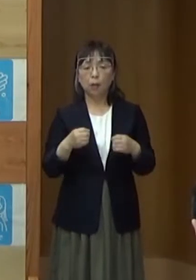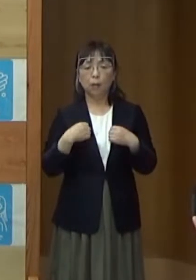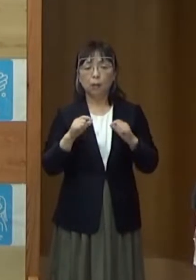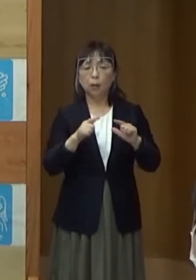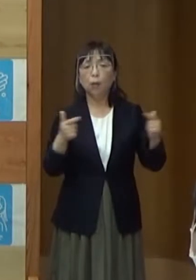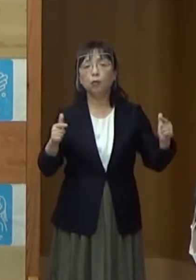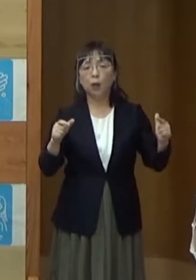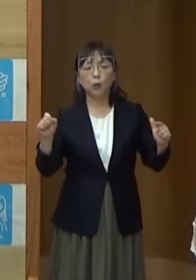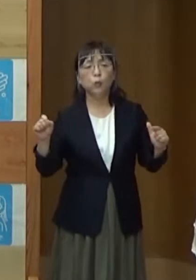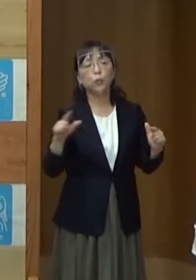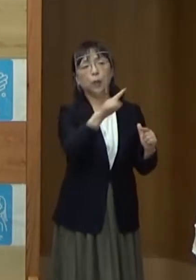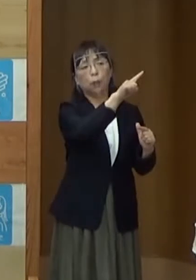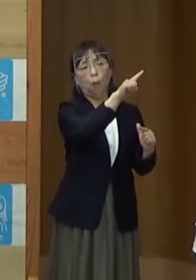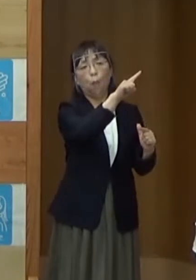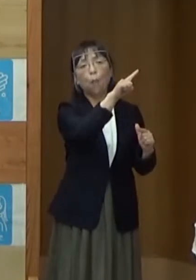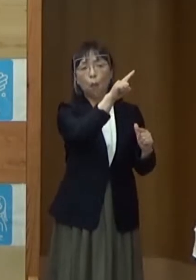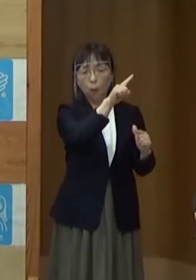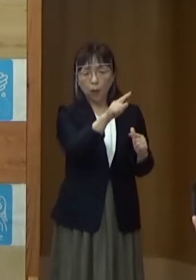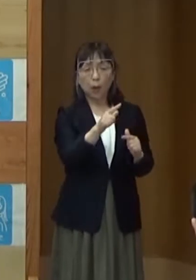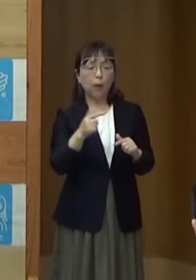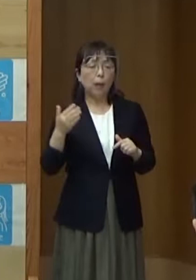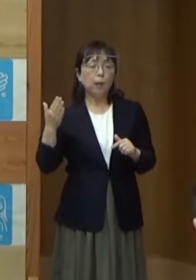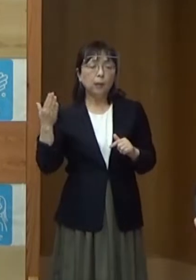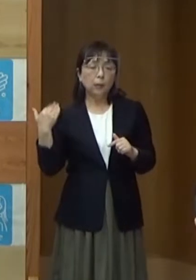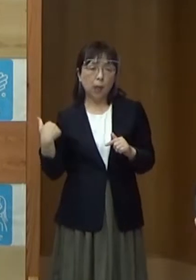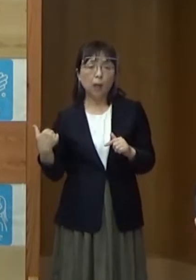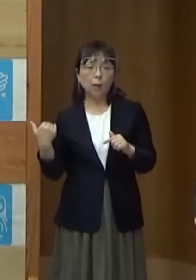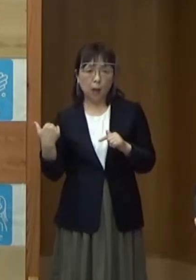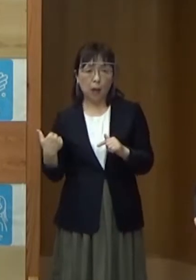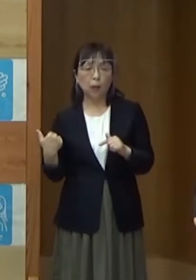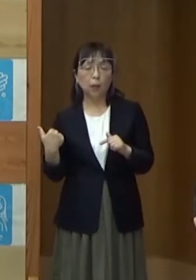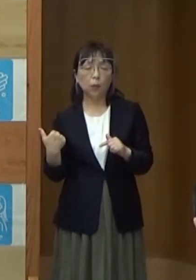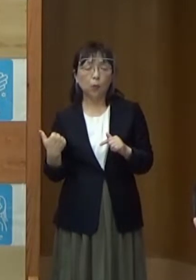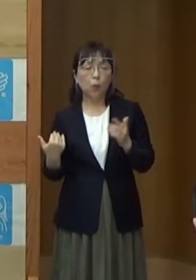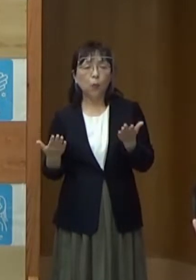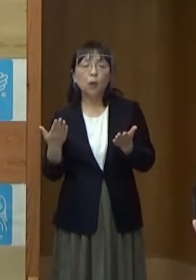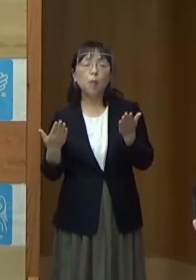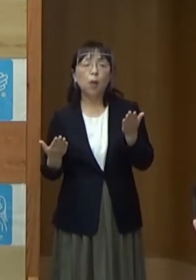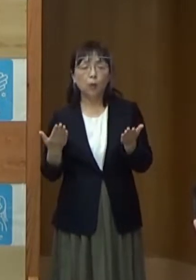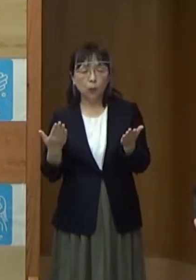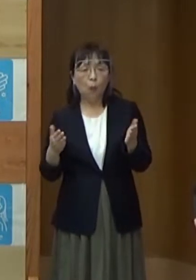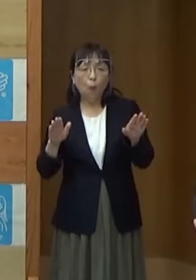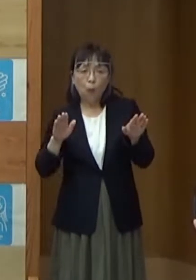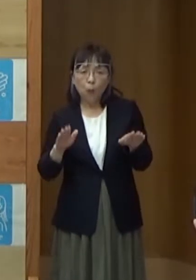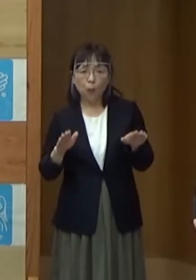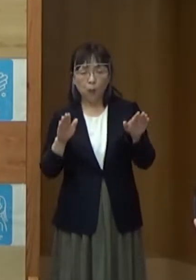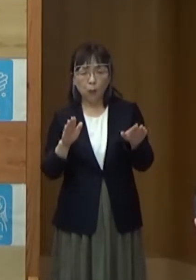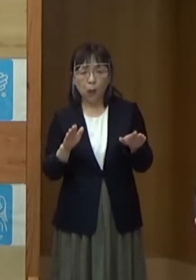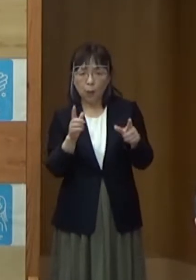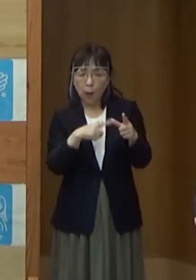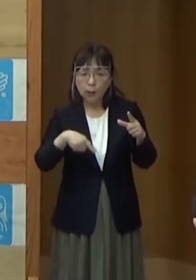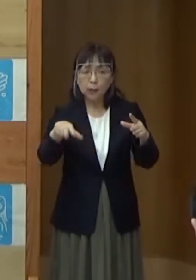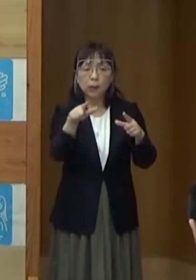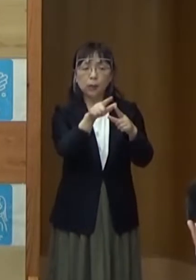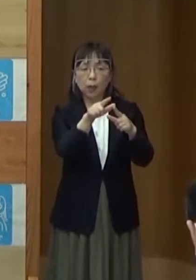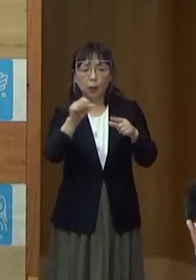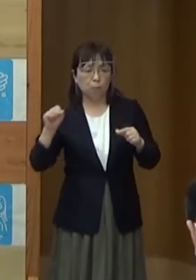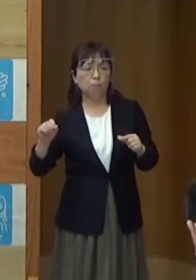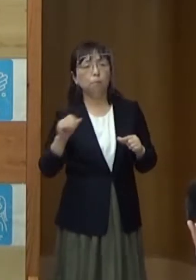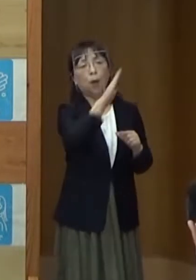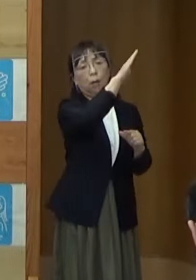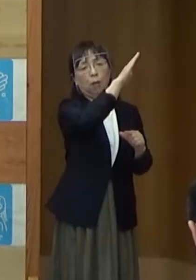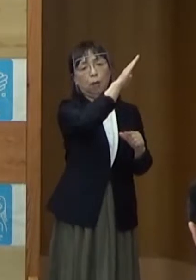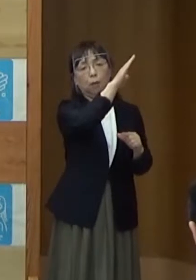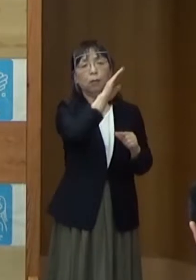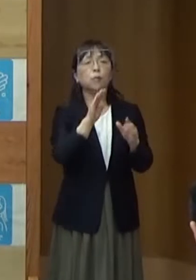ピード、これが 前回も非常に急激に増加しましたけども、今回についてはさらにそのス